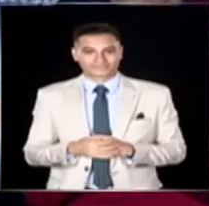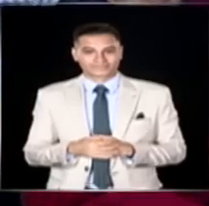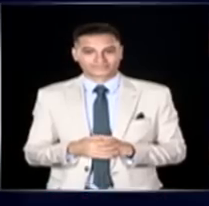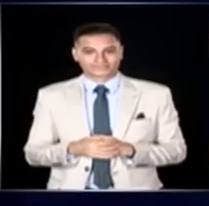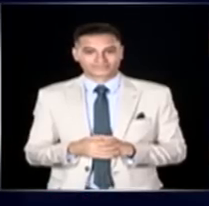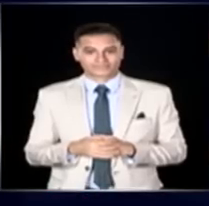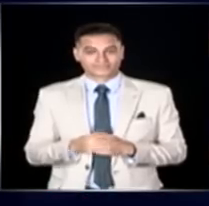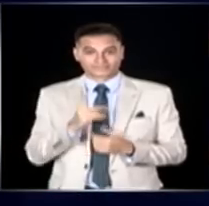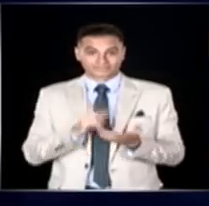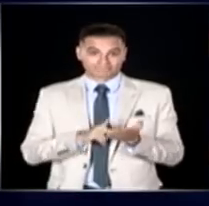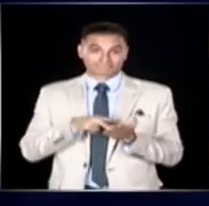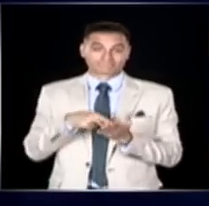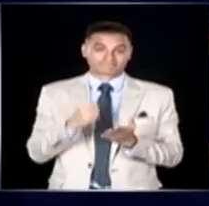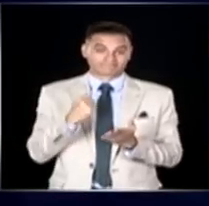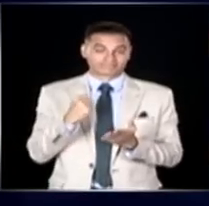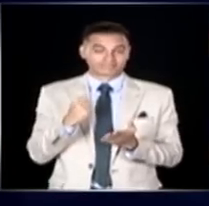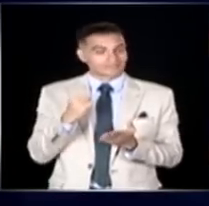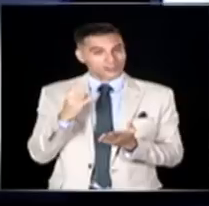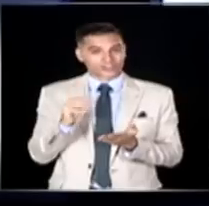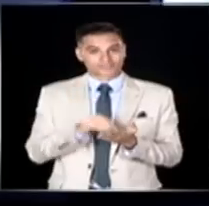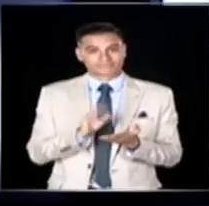خدت الريسك وخدت 10 نقط يا